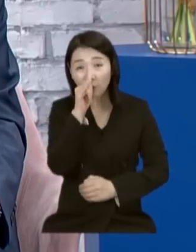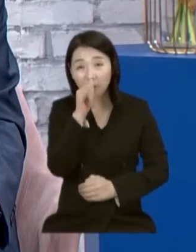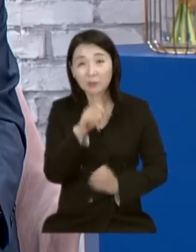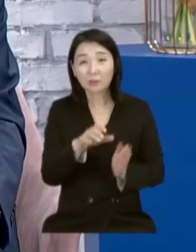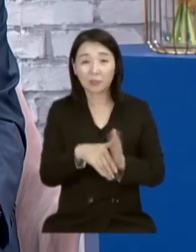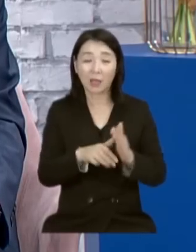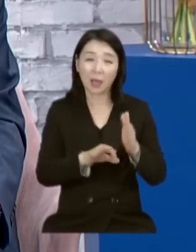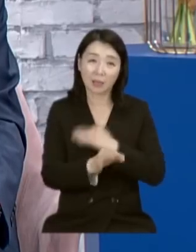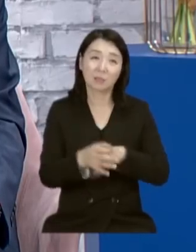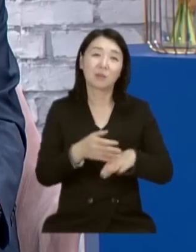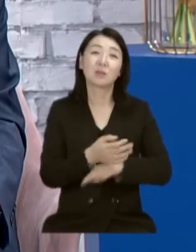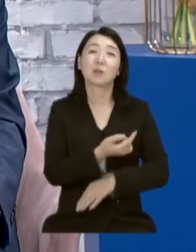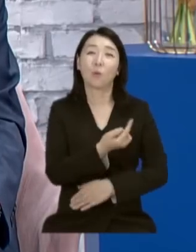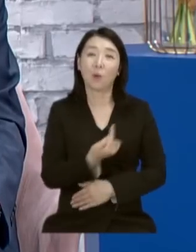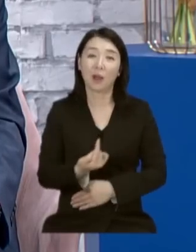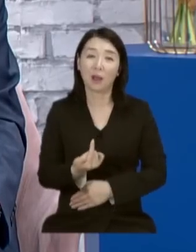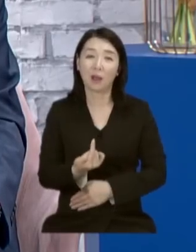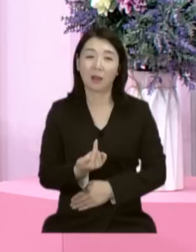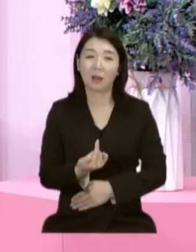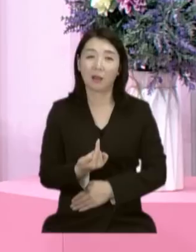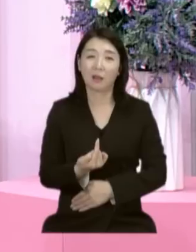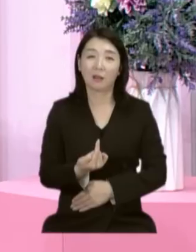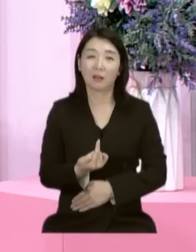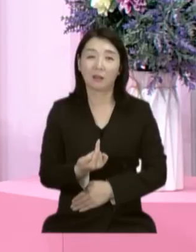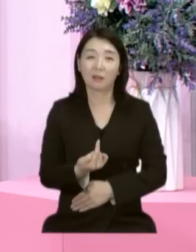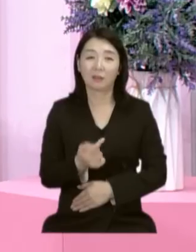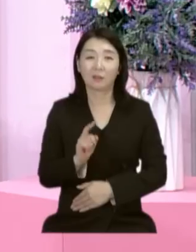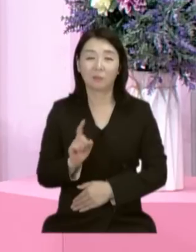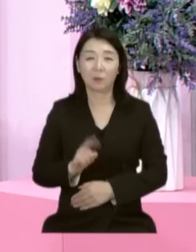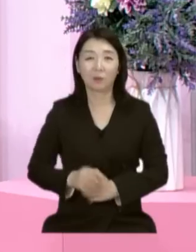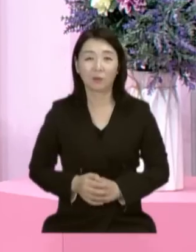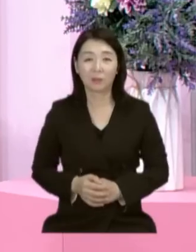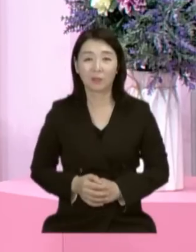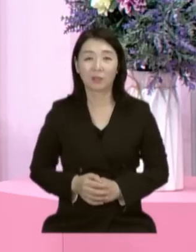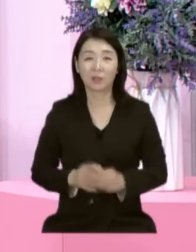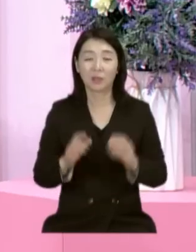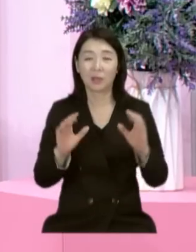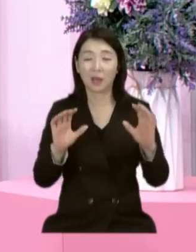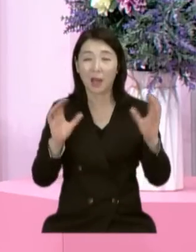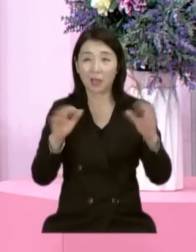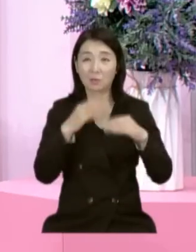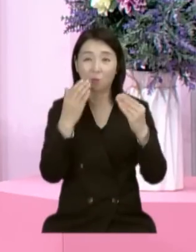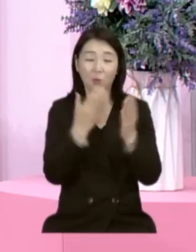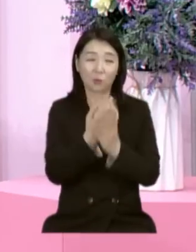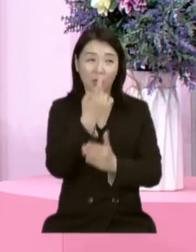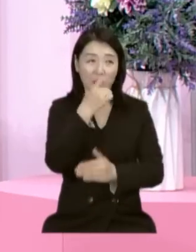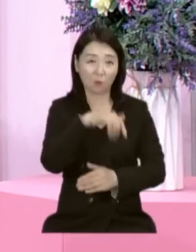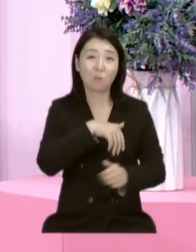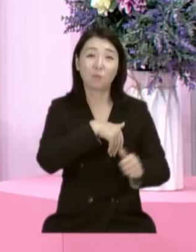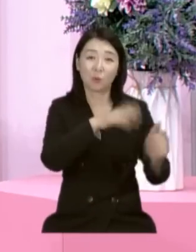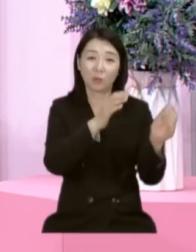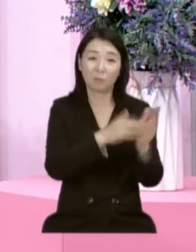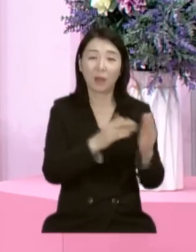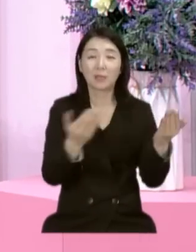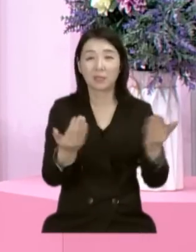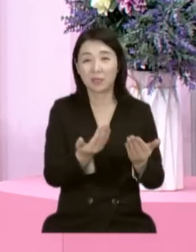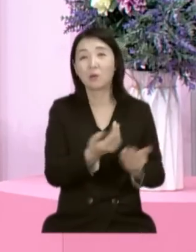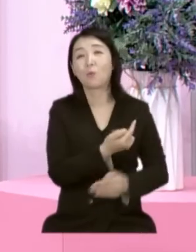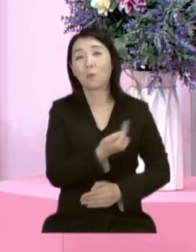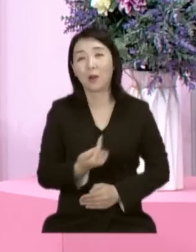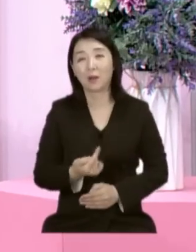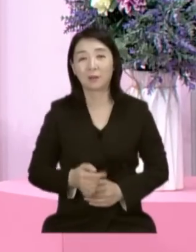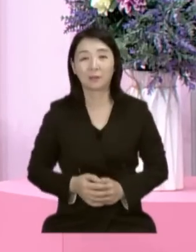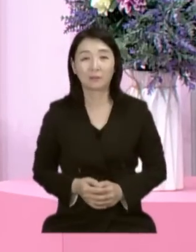예. 아침에 늦게 나오니까 네. 아침에 늦게 나오니까 아이 다 이렇게 학원 보내놓고 이렇게